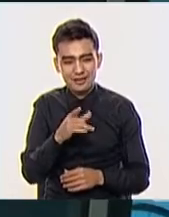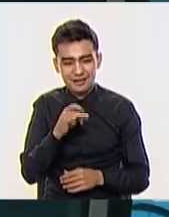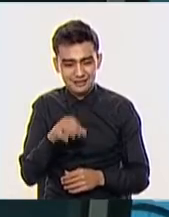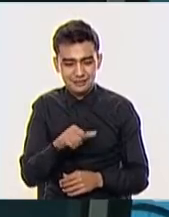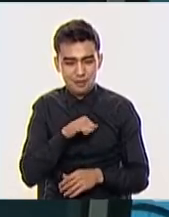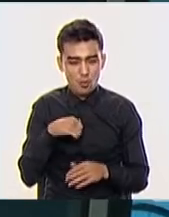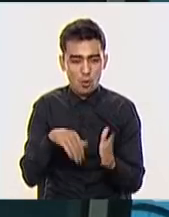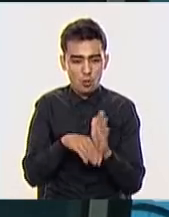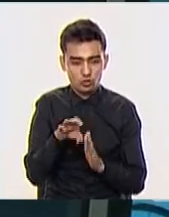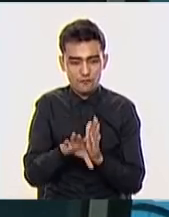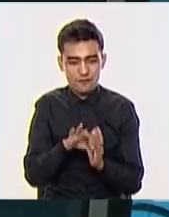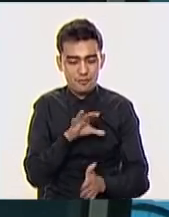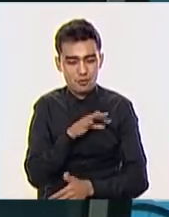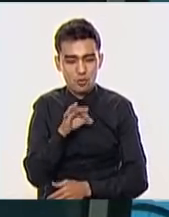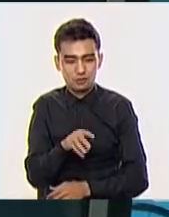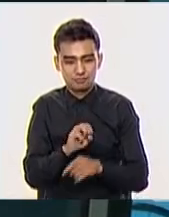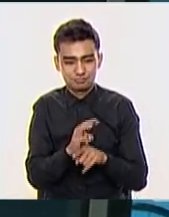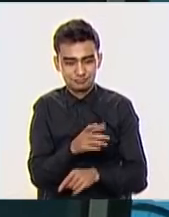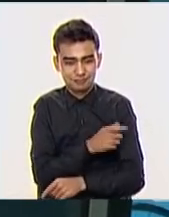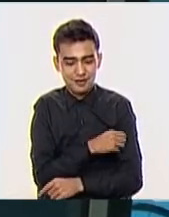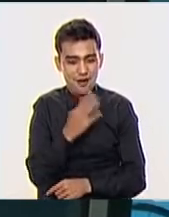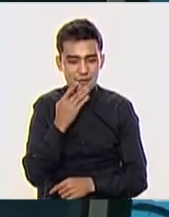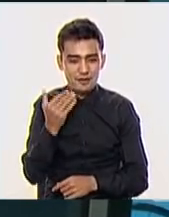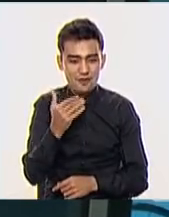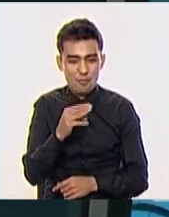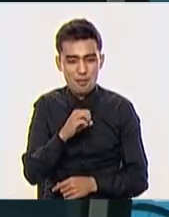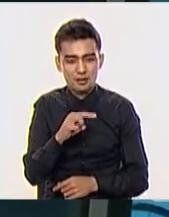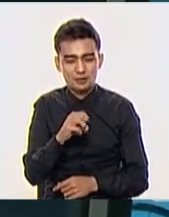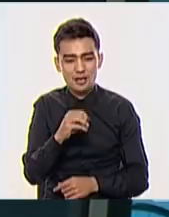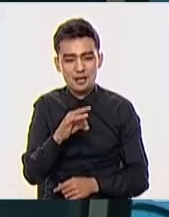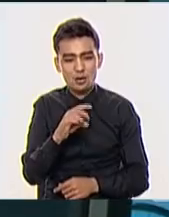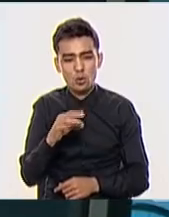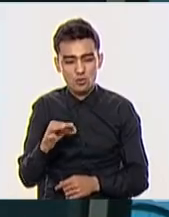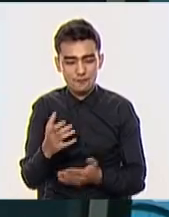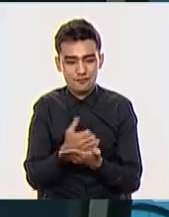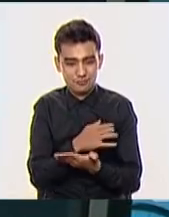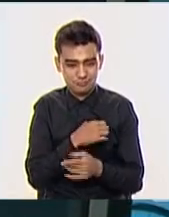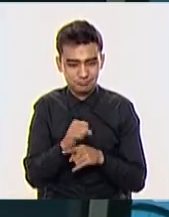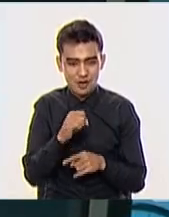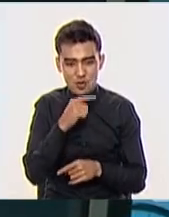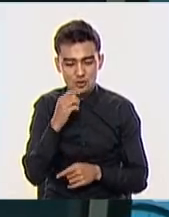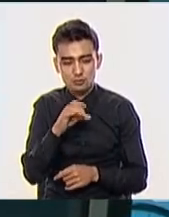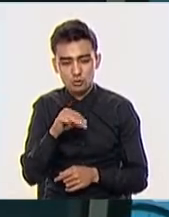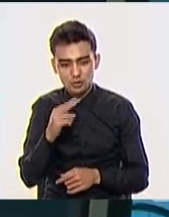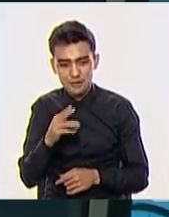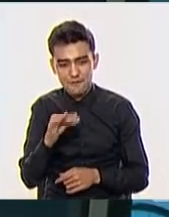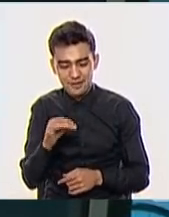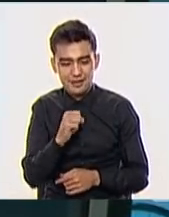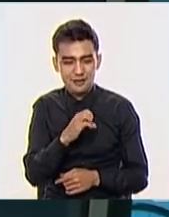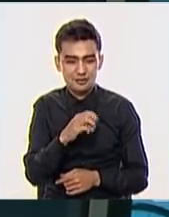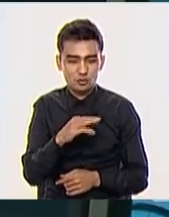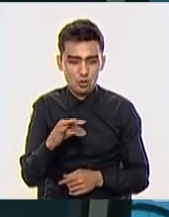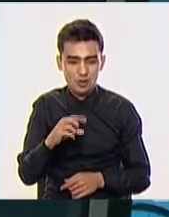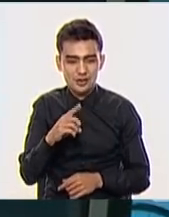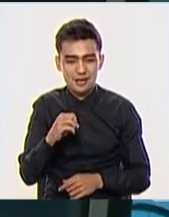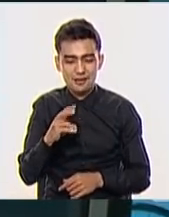лучшую вакцину от коронавируса. Победила американская «Модерна». В шорт-лист также вошли российский «Спутник» и «AstraZeneca»,